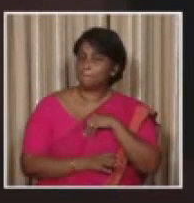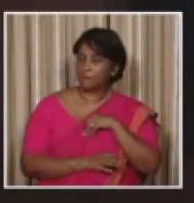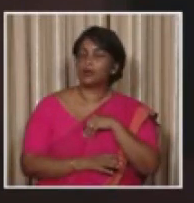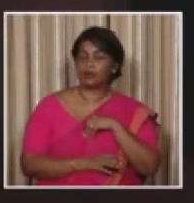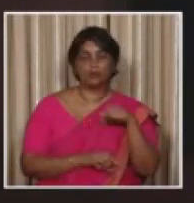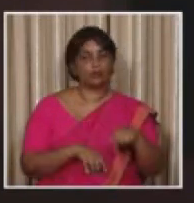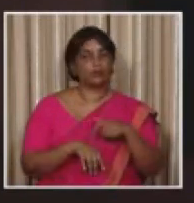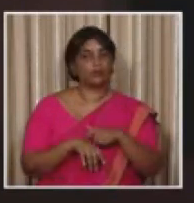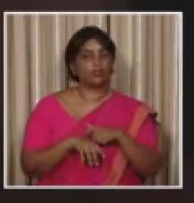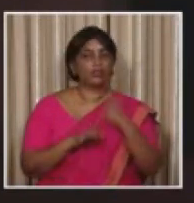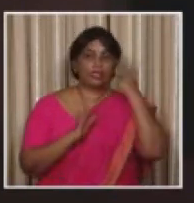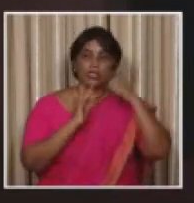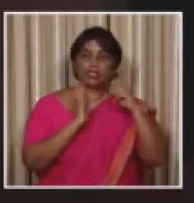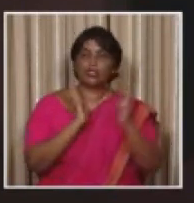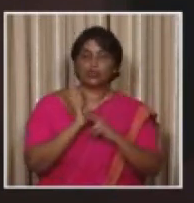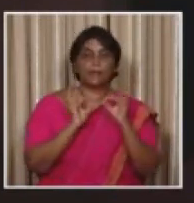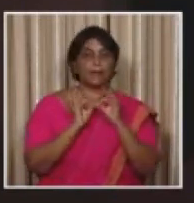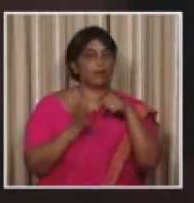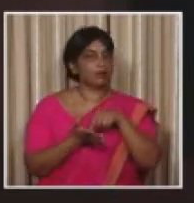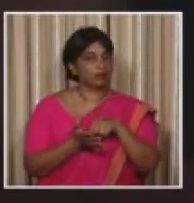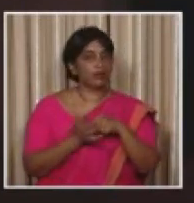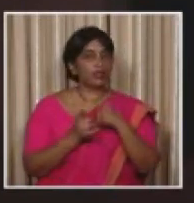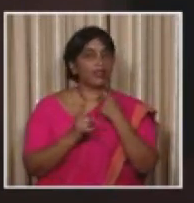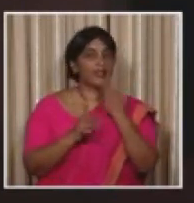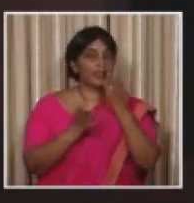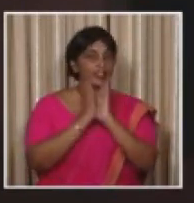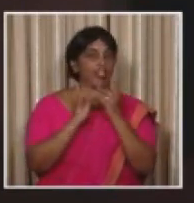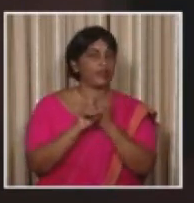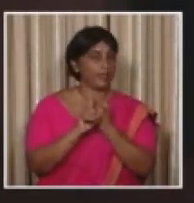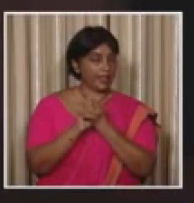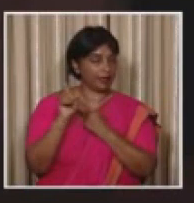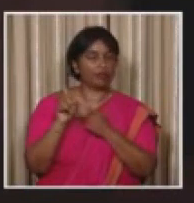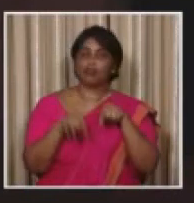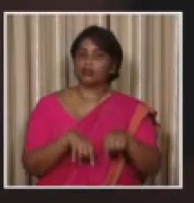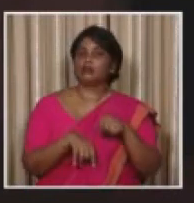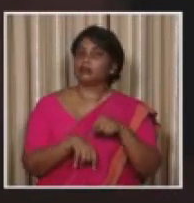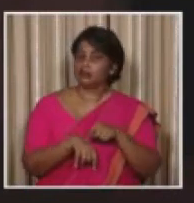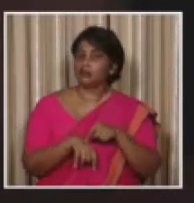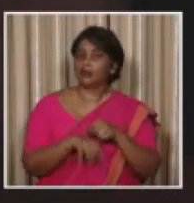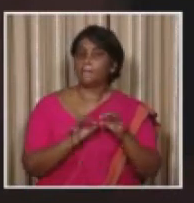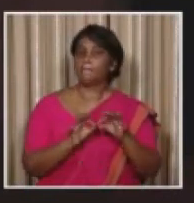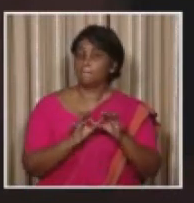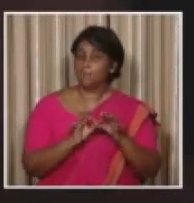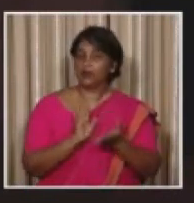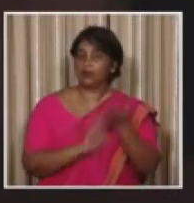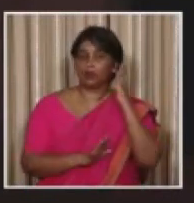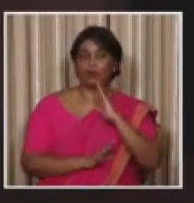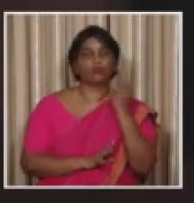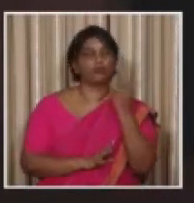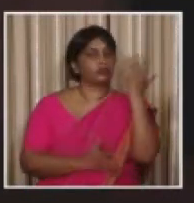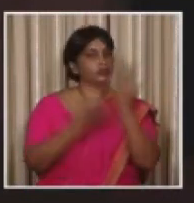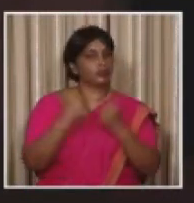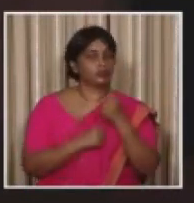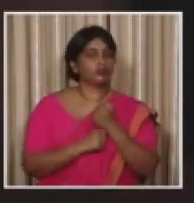අවස්ථාවක ඉන්දුනීසියාවේ බාලි නගරය ඒ වගේම කේරළය මේ අවස්ථාව වෙනකොට බිලියන ගණනක් විදේශ විනිමය